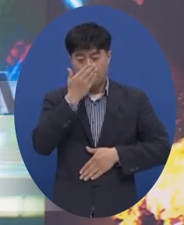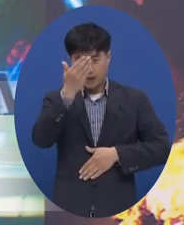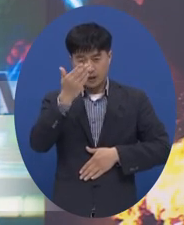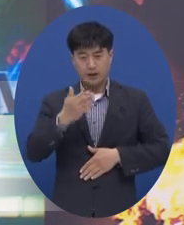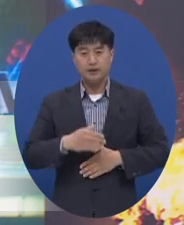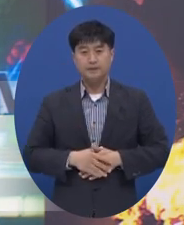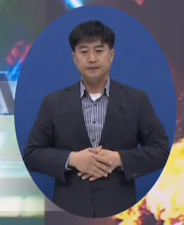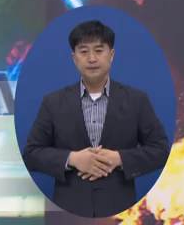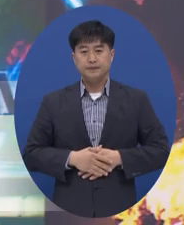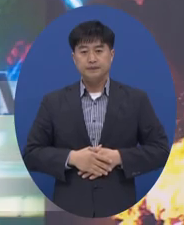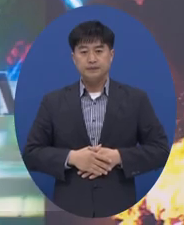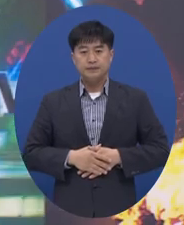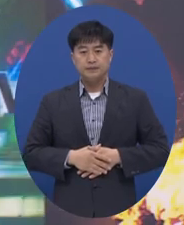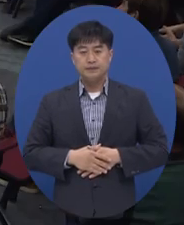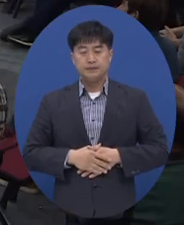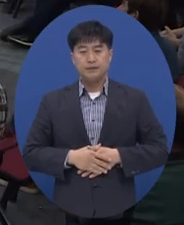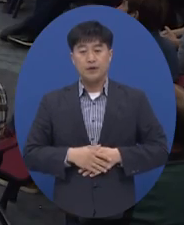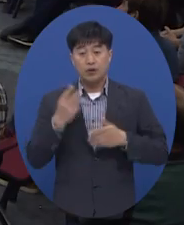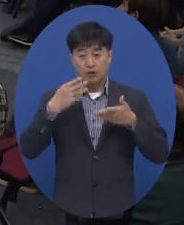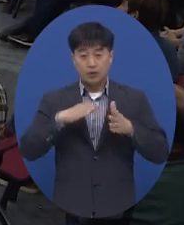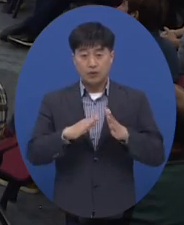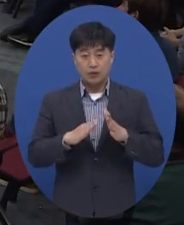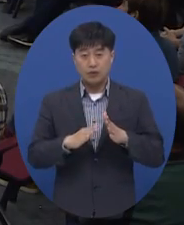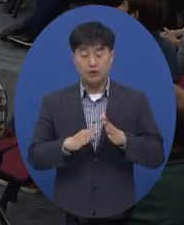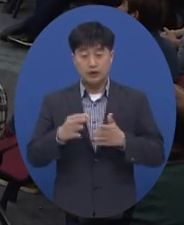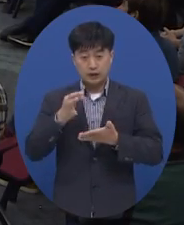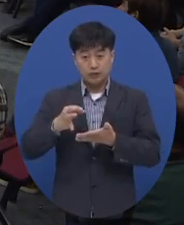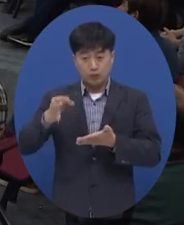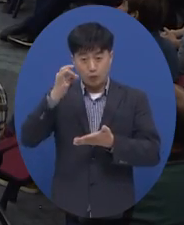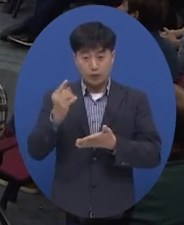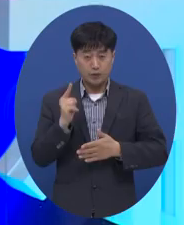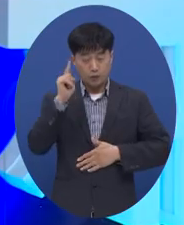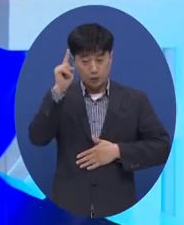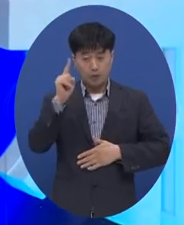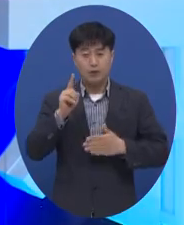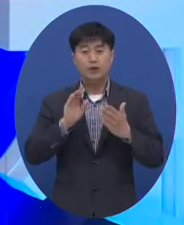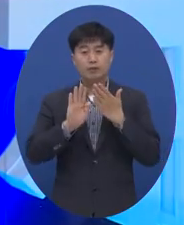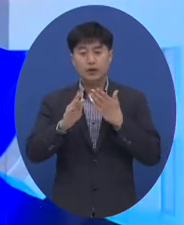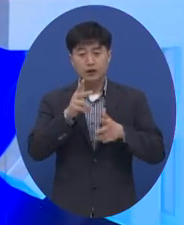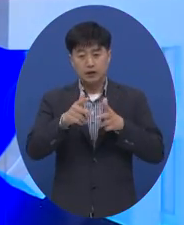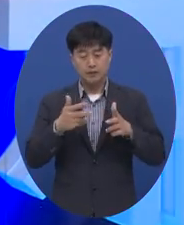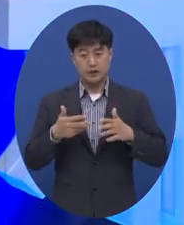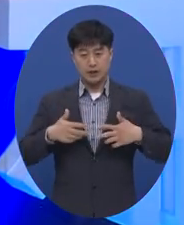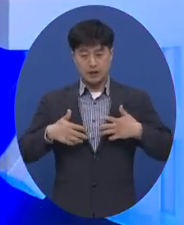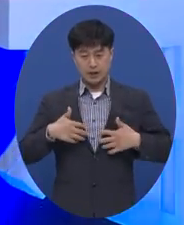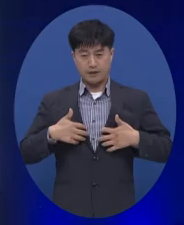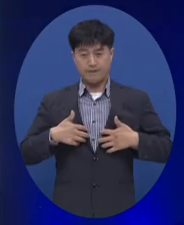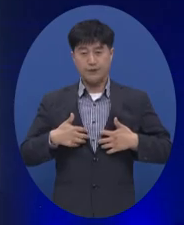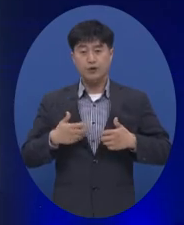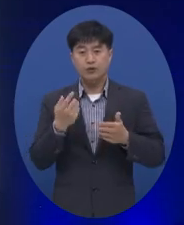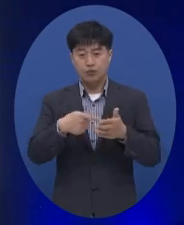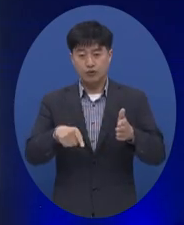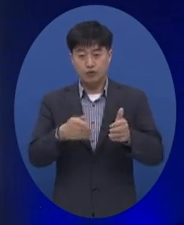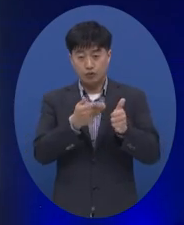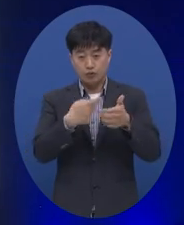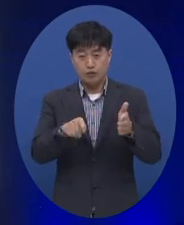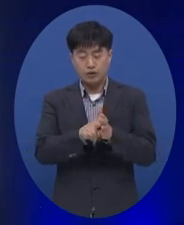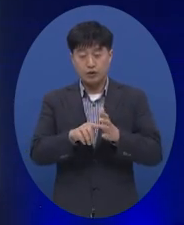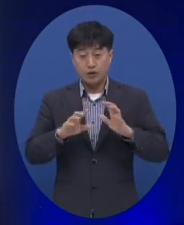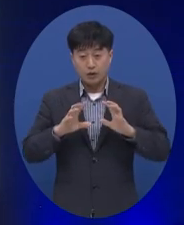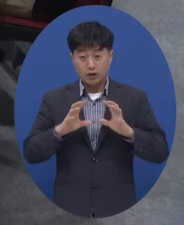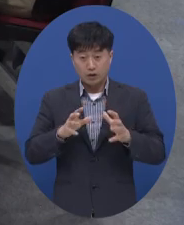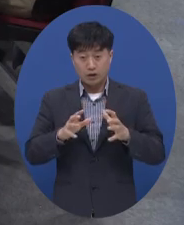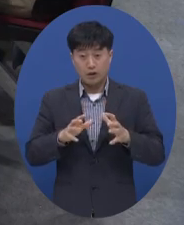건설적인 방향까지도 모색해 볼 수 있는. 경기도는 고부가가치 미래 산업인 게임 산업 육성을 위해 글로벌 인재 양성과